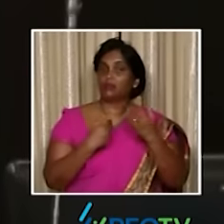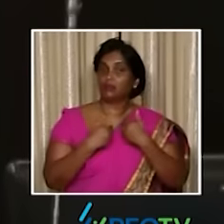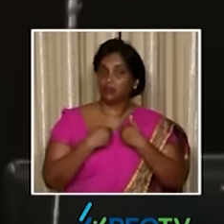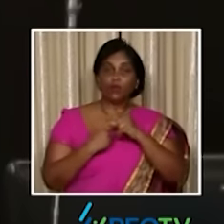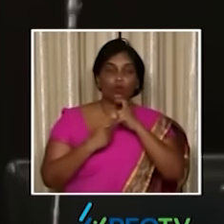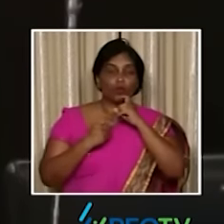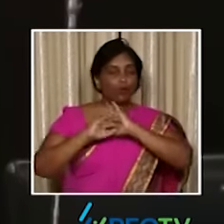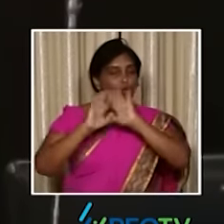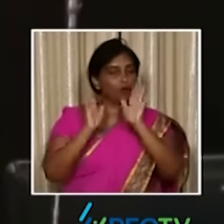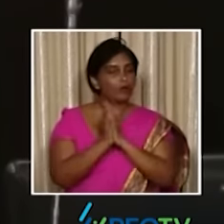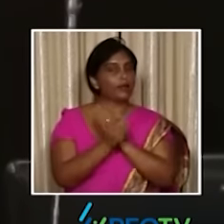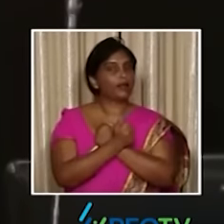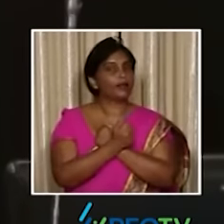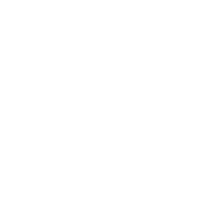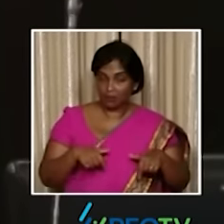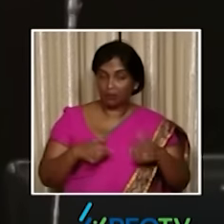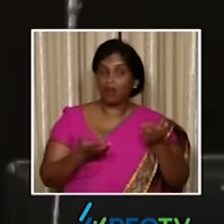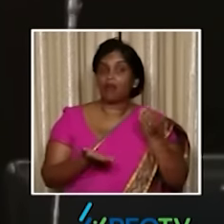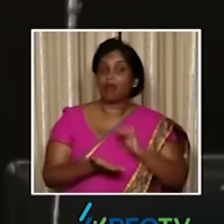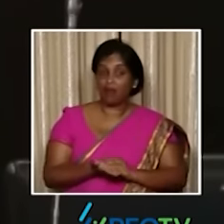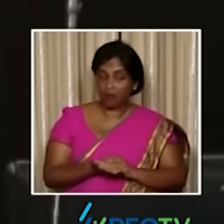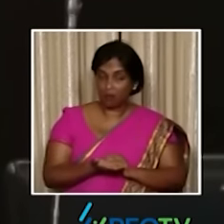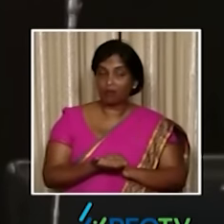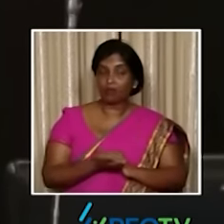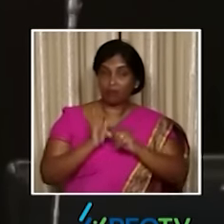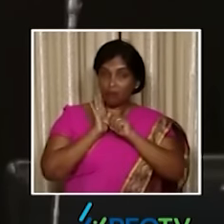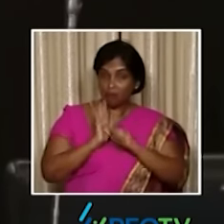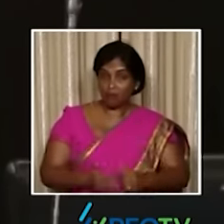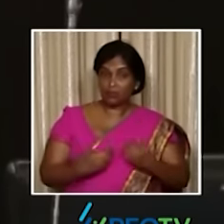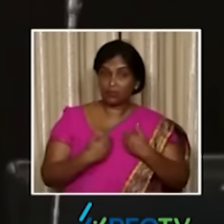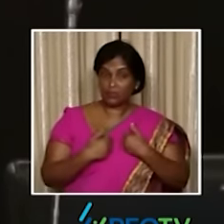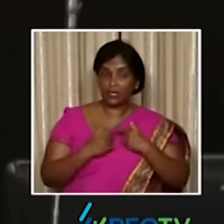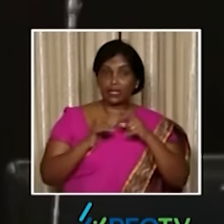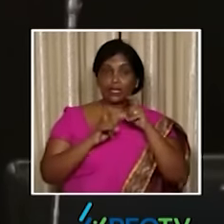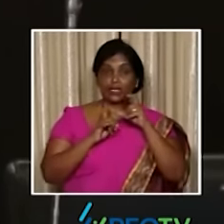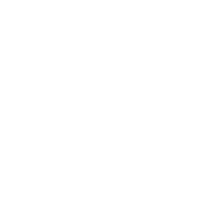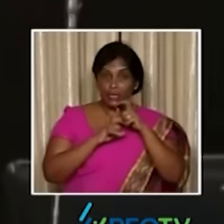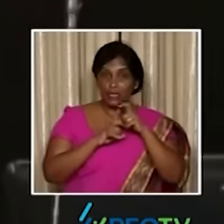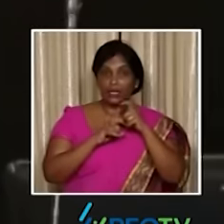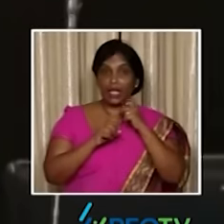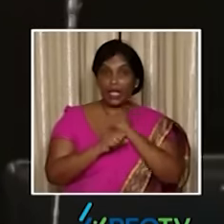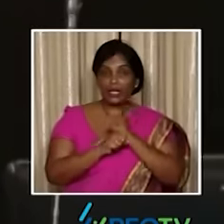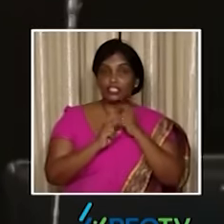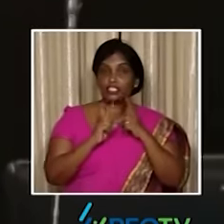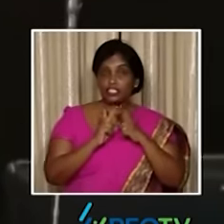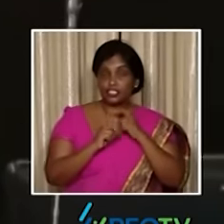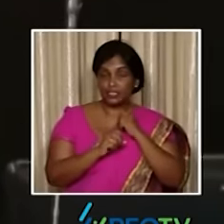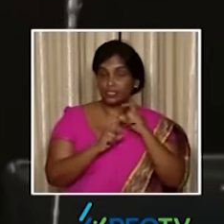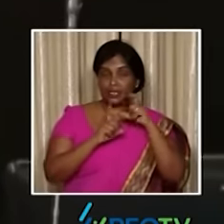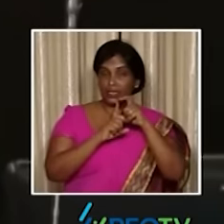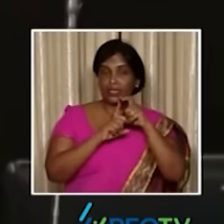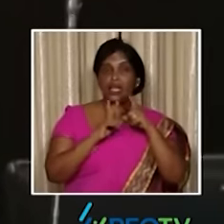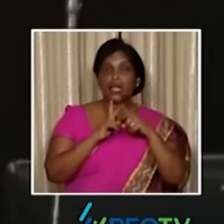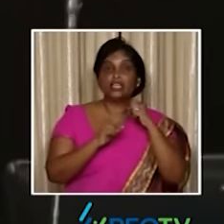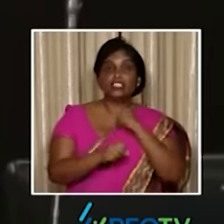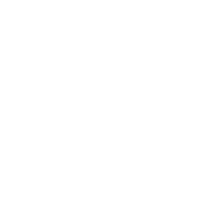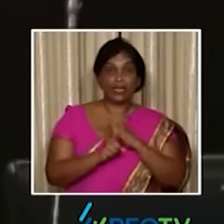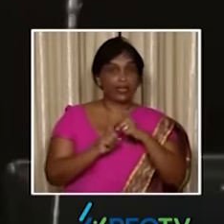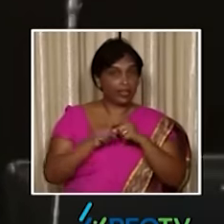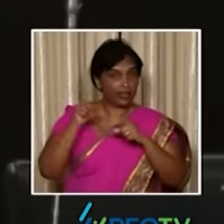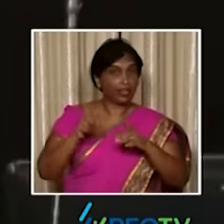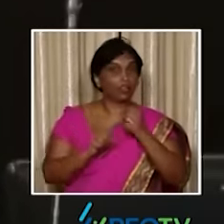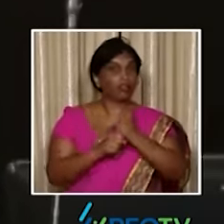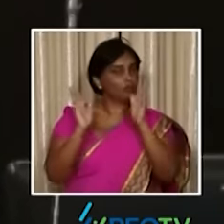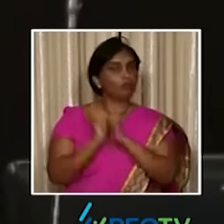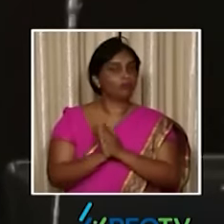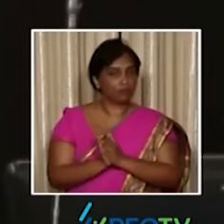නඩු ඔක්කමෙන් නිදස් කොට නිදස් වෙලා ඉන්නවා. මට අසාධාරණ කරපු අර TAD ඩිරෙක්ටර් ඇතුළු හිටපු ජනාධිපති කොට්ටාවේ රාජපක්ෂ ඇතුළු